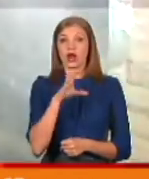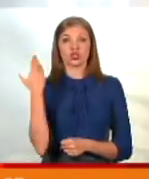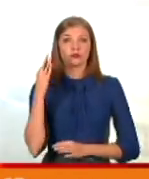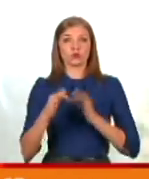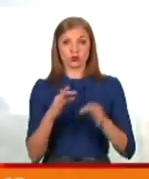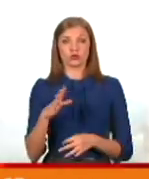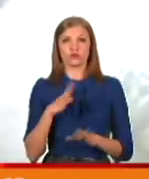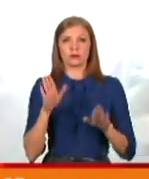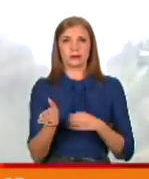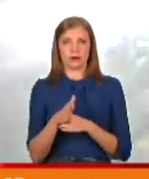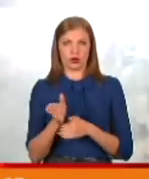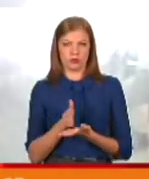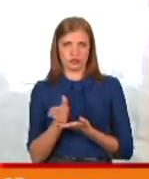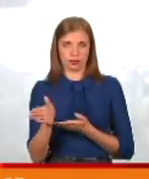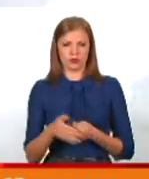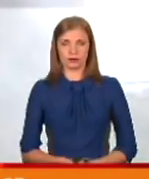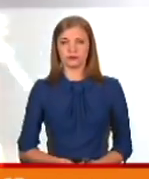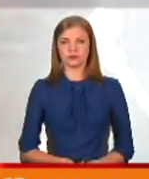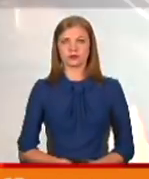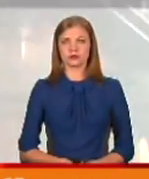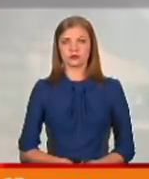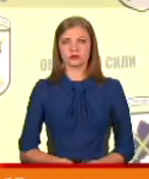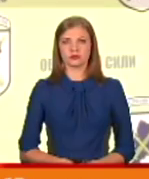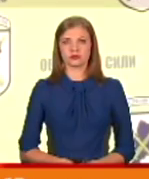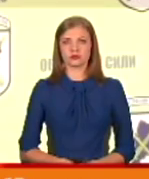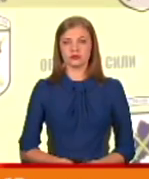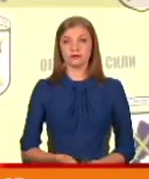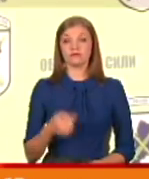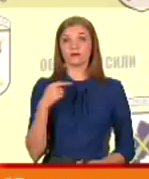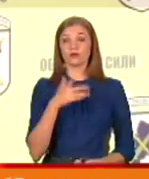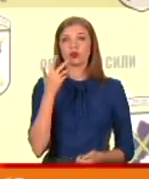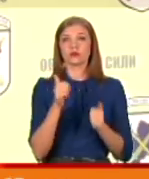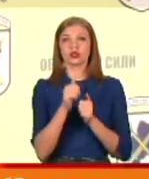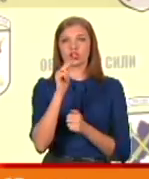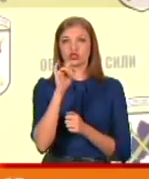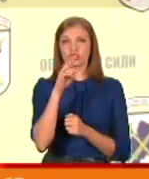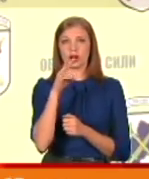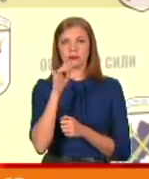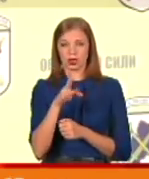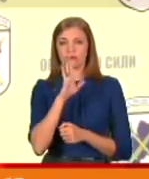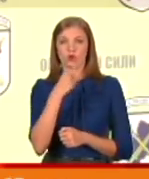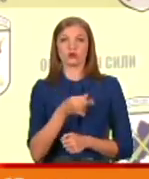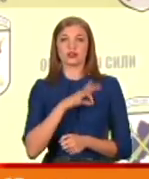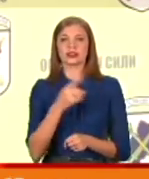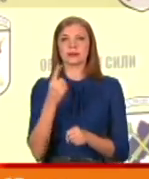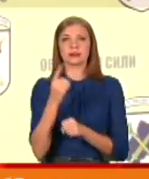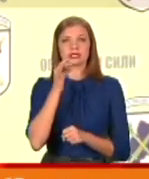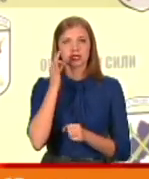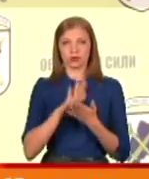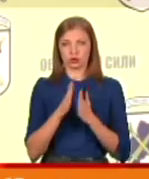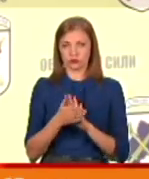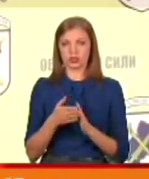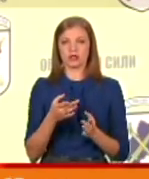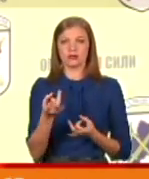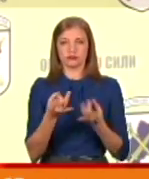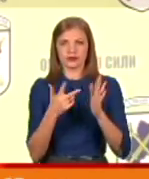минулої доби було і на Маріупольському напрямку. Поблизу Чермелика ворог також застосував заборонені мінськими угодами